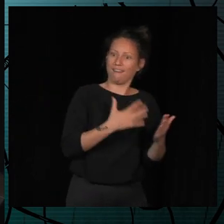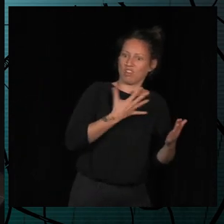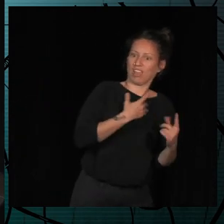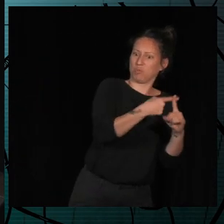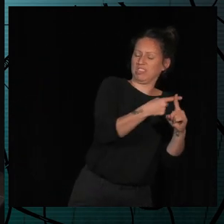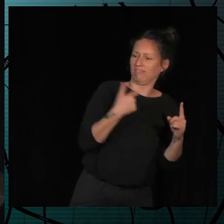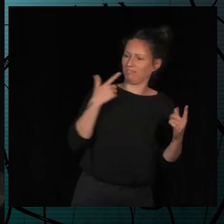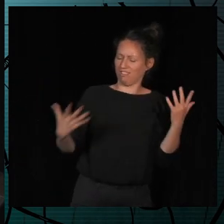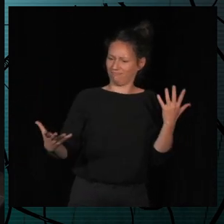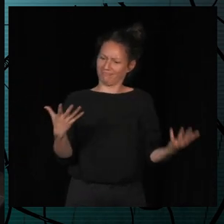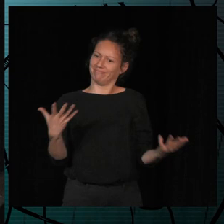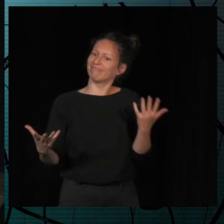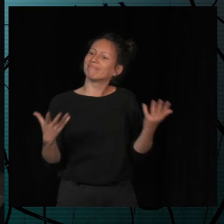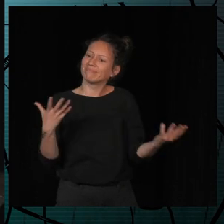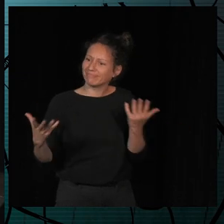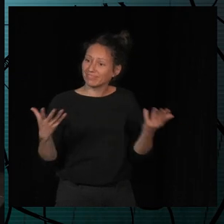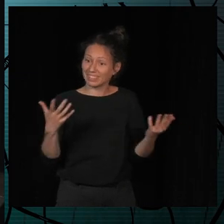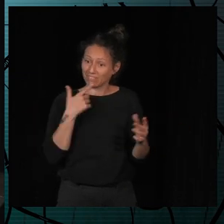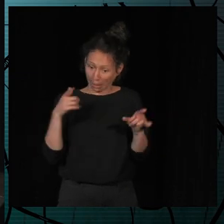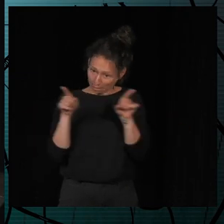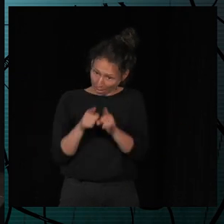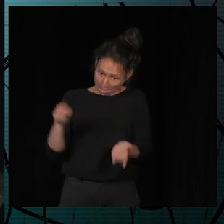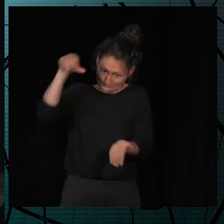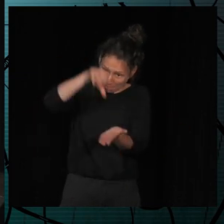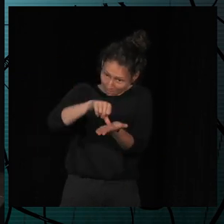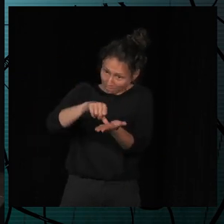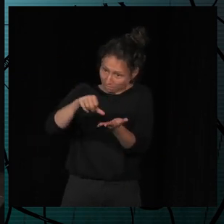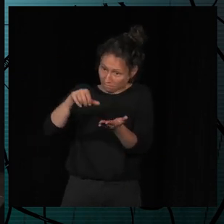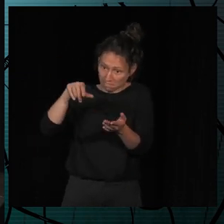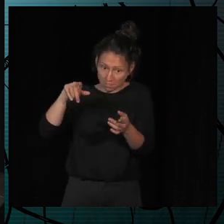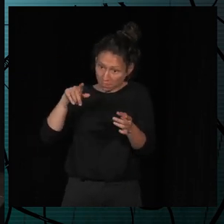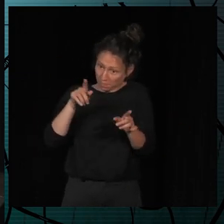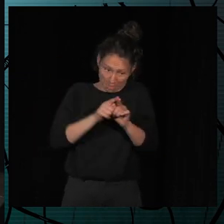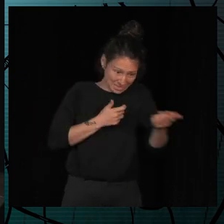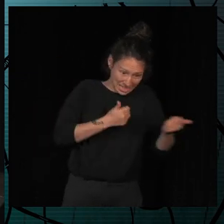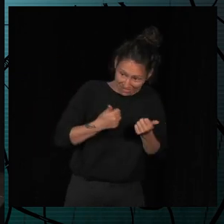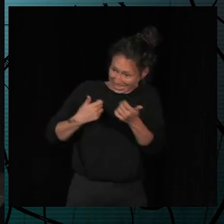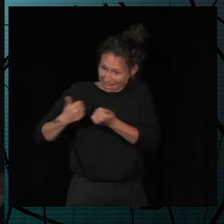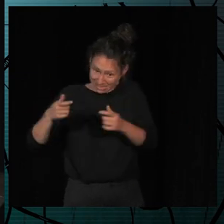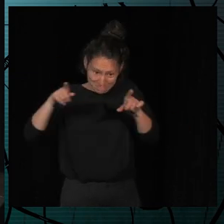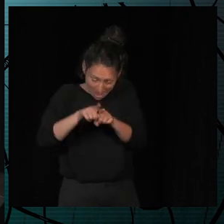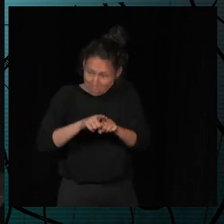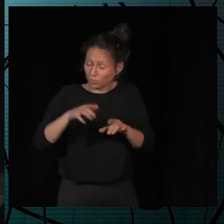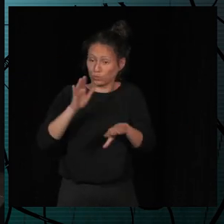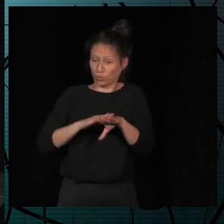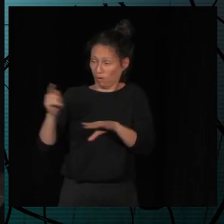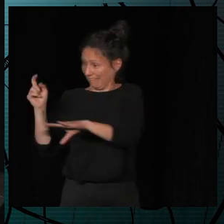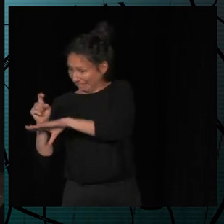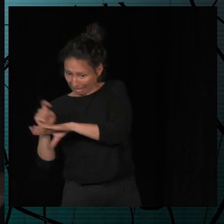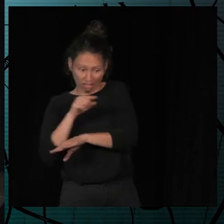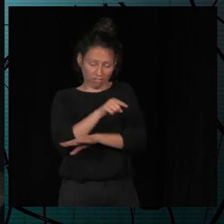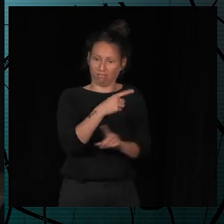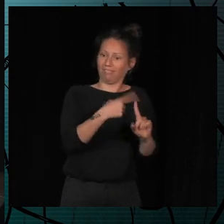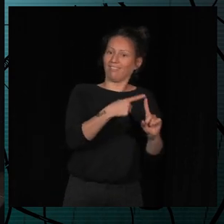service pour des habitants et des usagers ben on se retrouve coincé dans dans des dans des